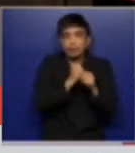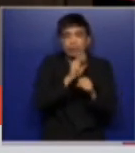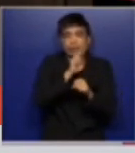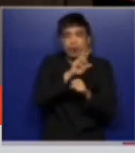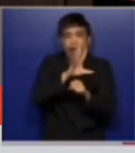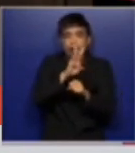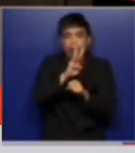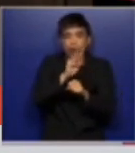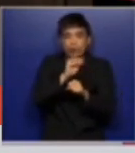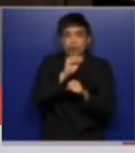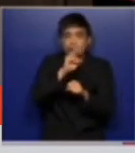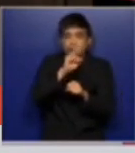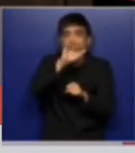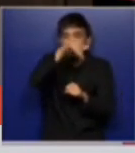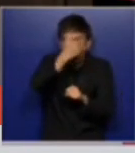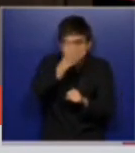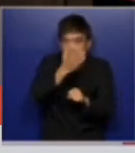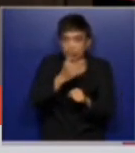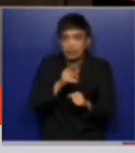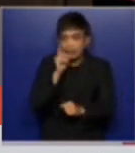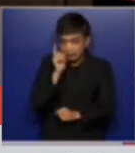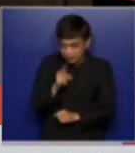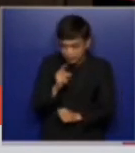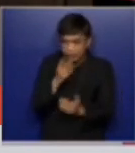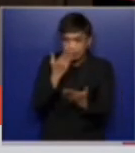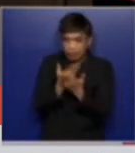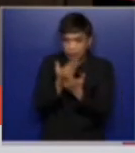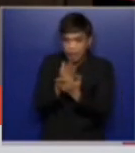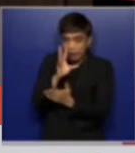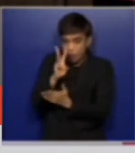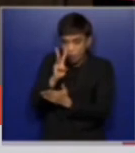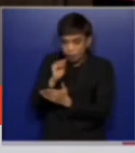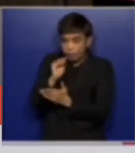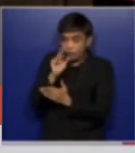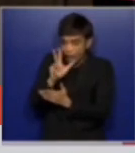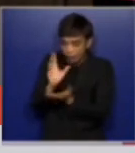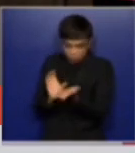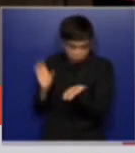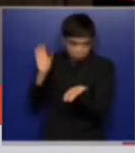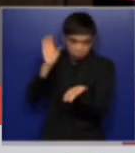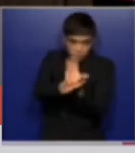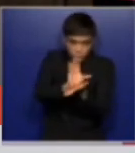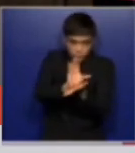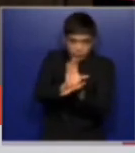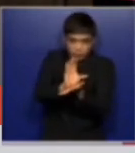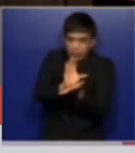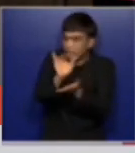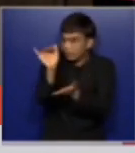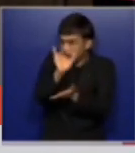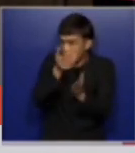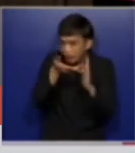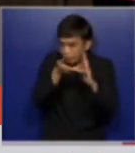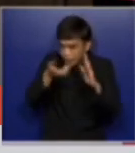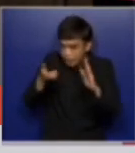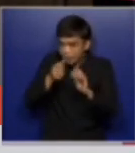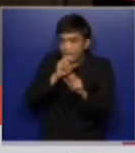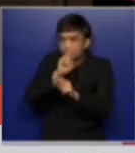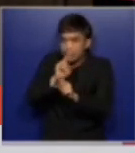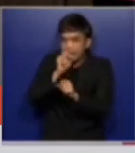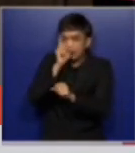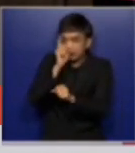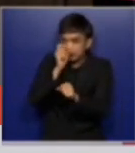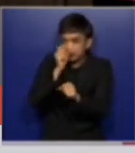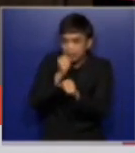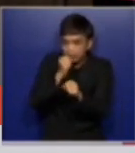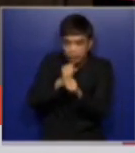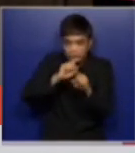นั่นหมายความว่างบลงทุนของปีงบประมาณ63นั้นยังไม่สามารถที่จะนำมาใช้จ่ายได้ทำส่